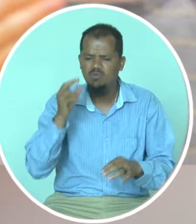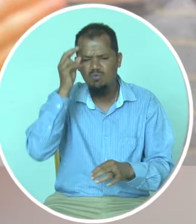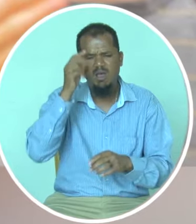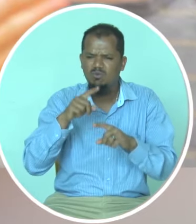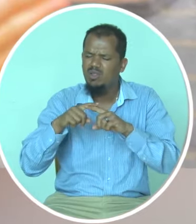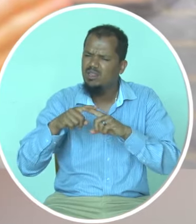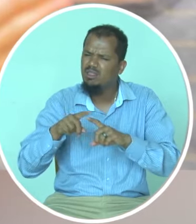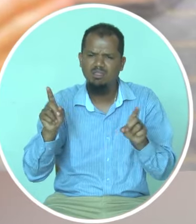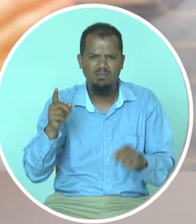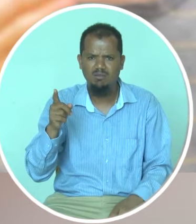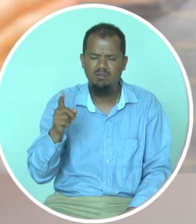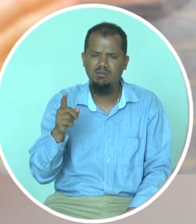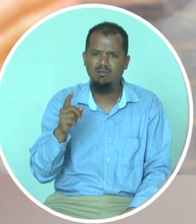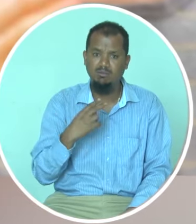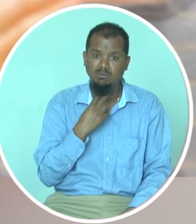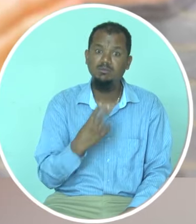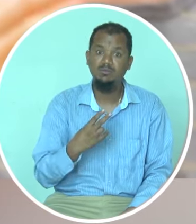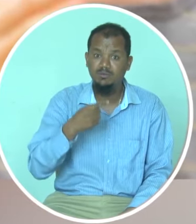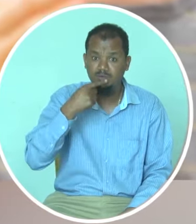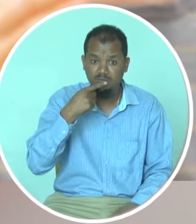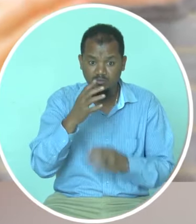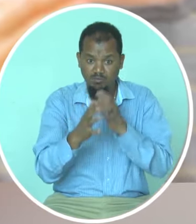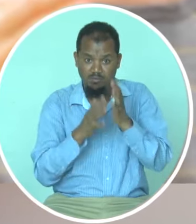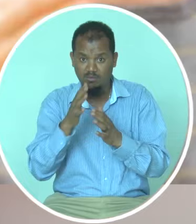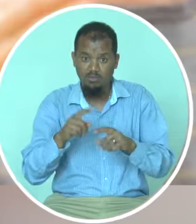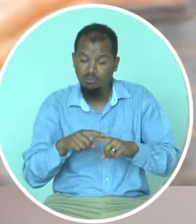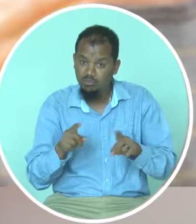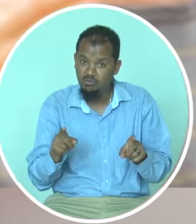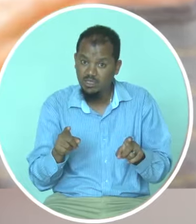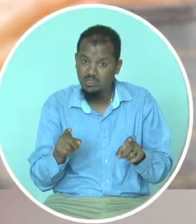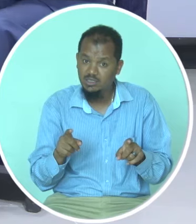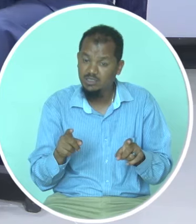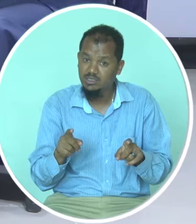ባህሉም የተለያየ ነው የሁለቱን የድምጽ ቋንቋና የምልክት ቋንቋ ልዩነት